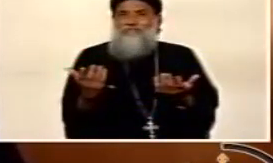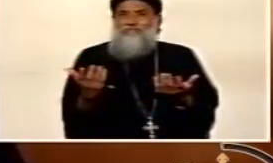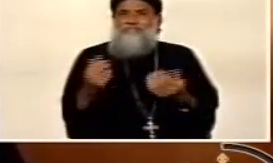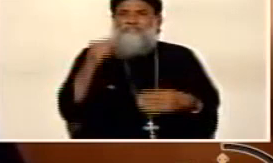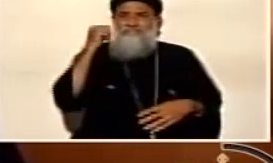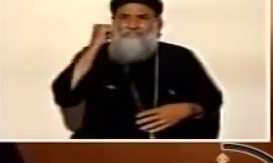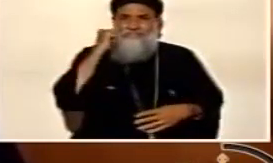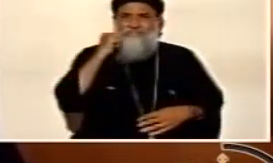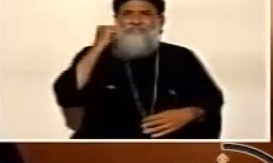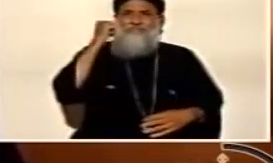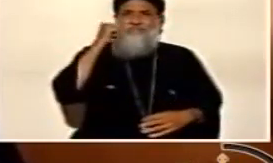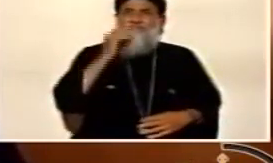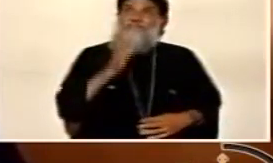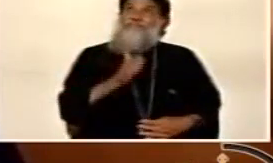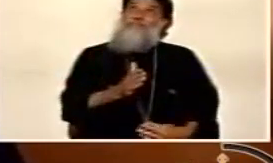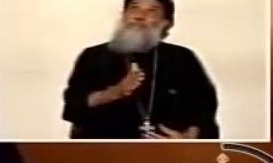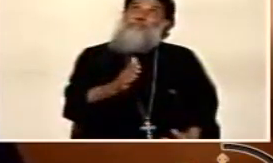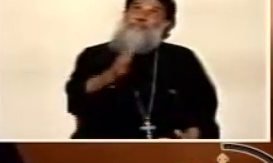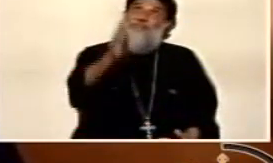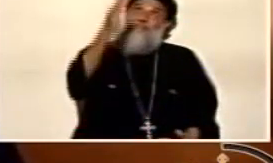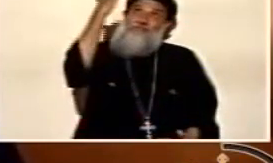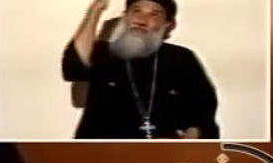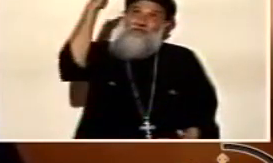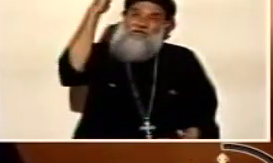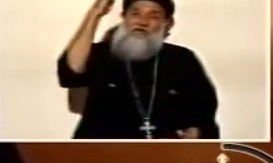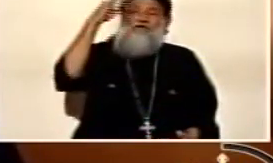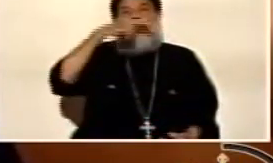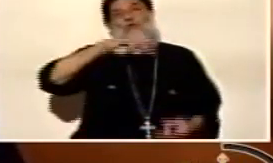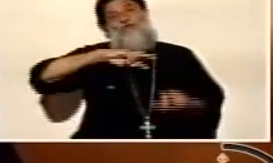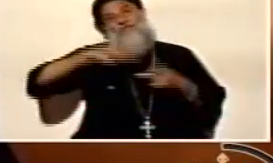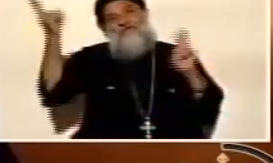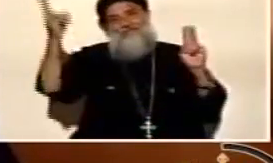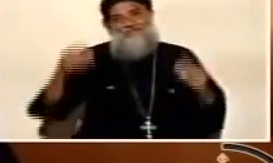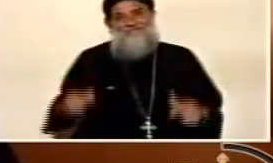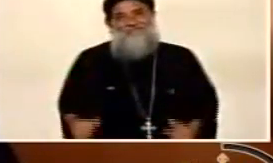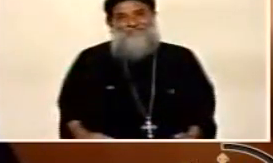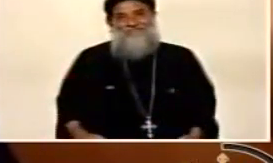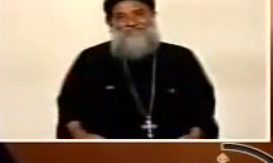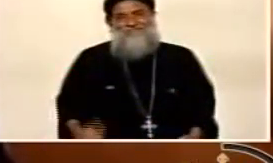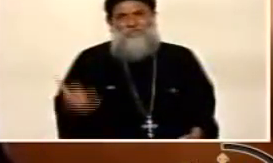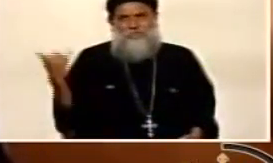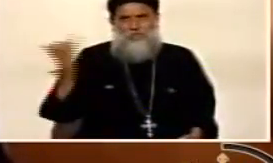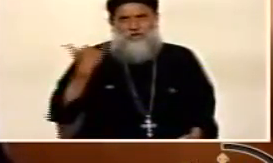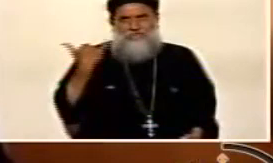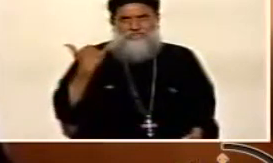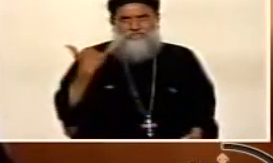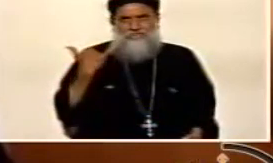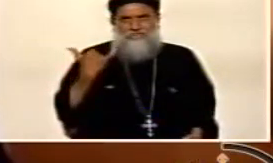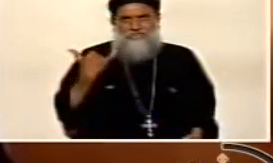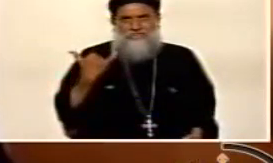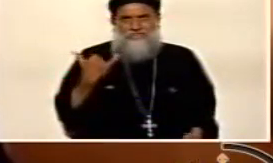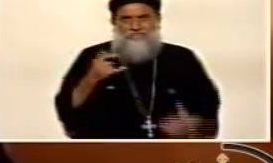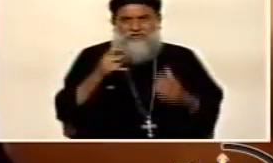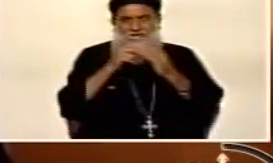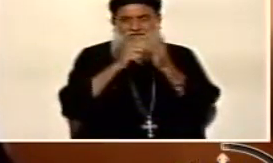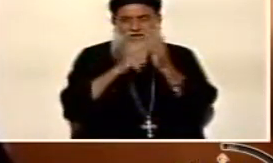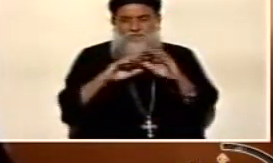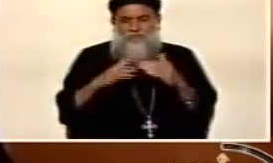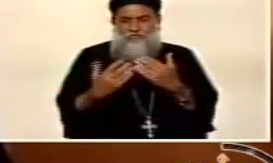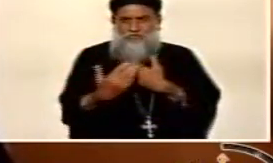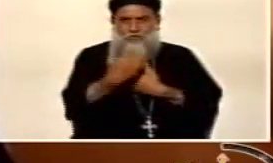يعني طريقة تفكيره في الحياة، المهم يكون محافظ على وصية